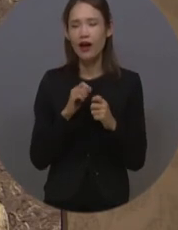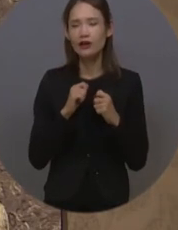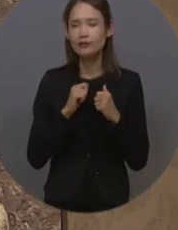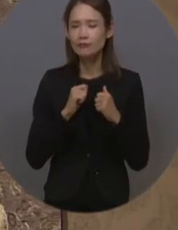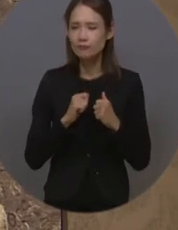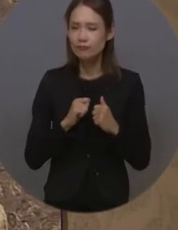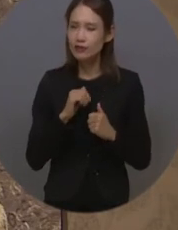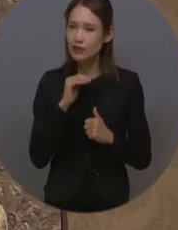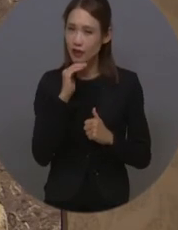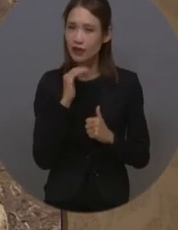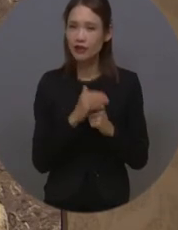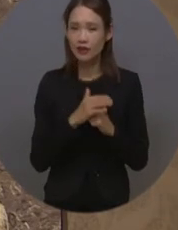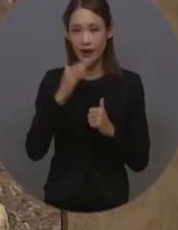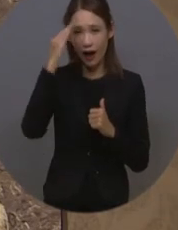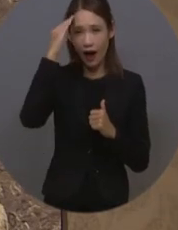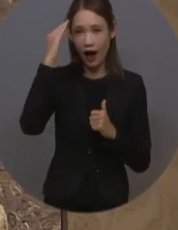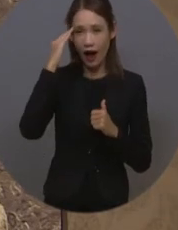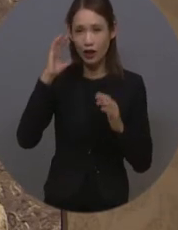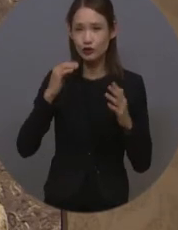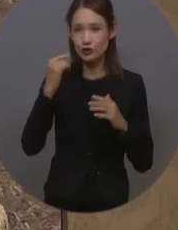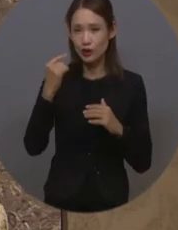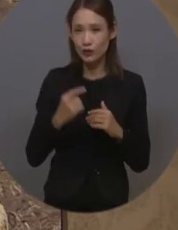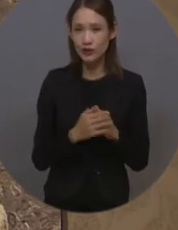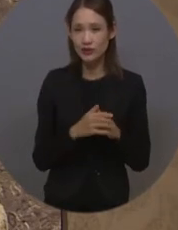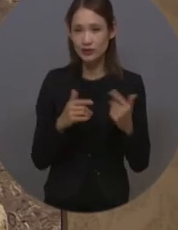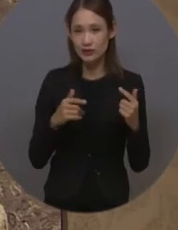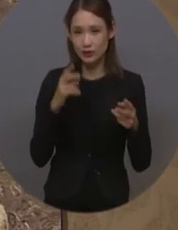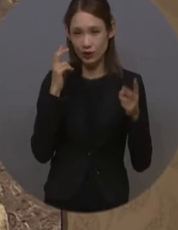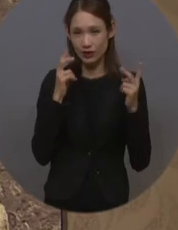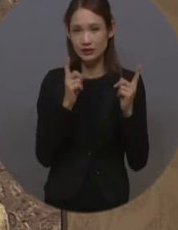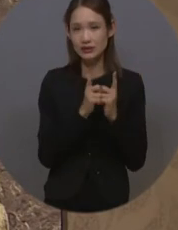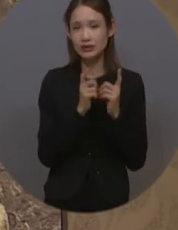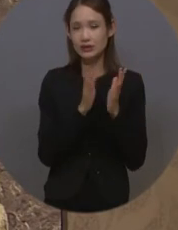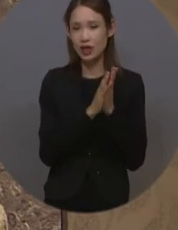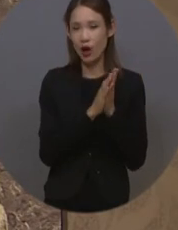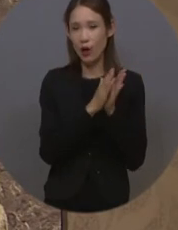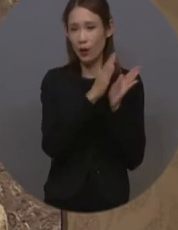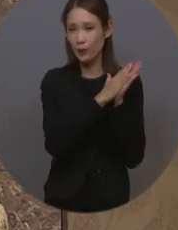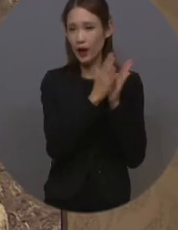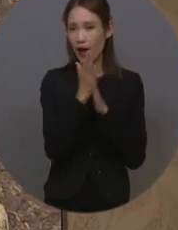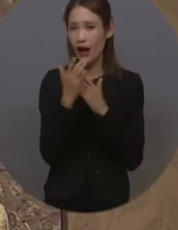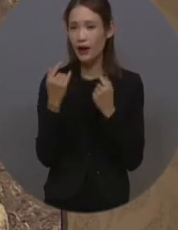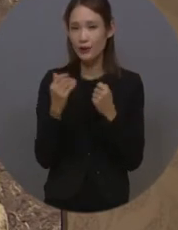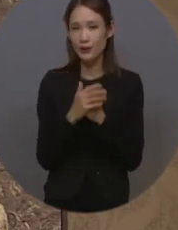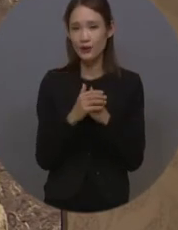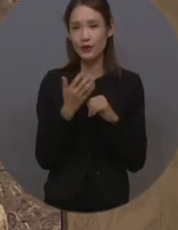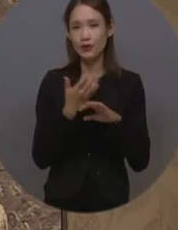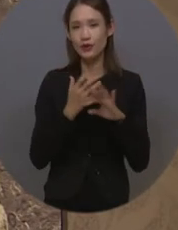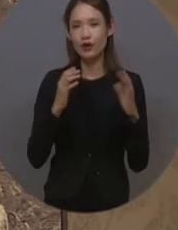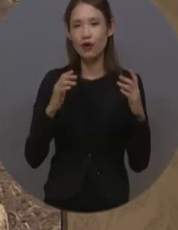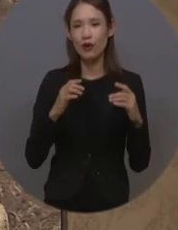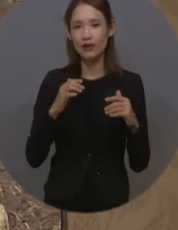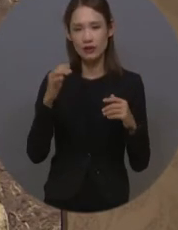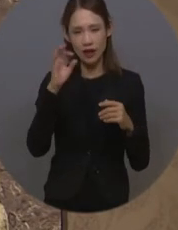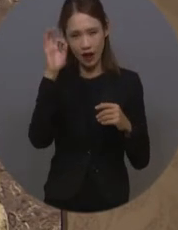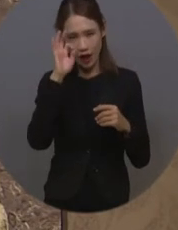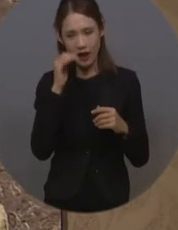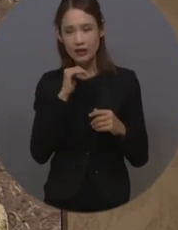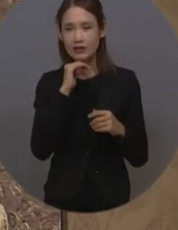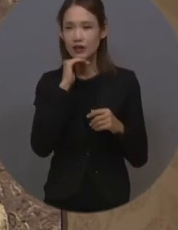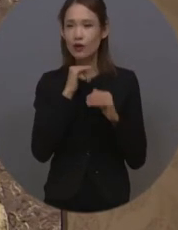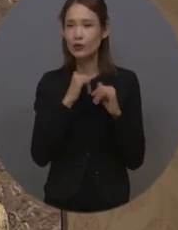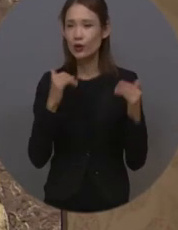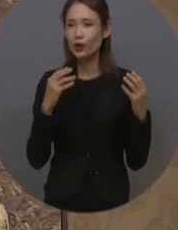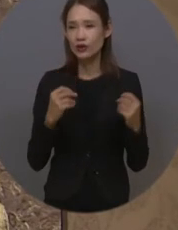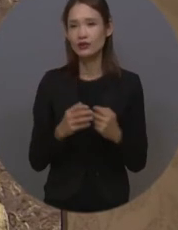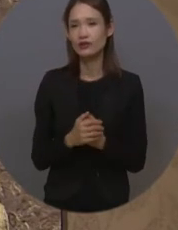계시다가 한국에 들어와서 저희 회사까지 늘 직접 재러 오시는 분들 많은 중에 해외에서 이렇게 벼르고 오시는 분들 이런 분들